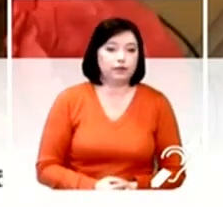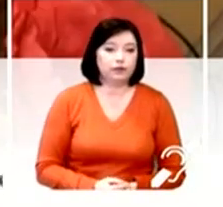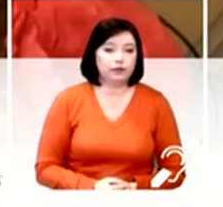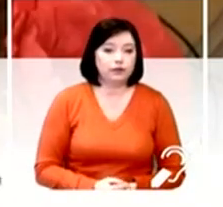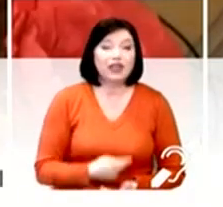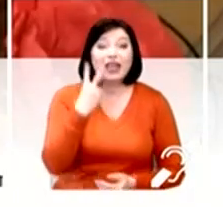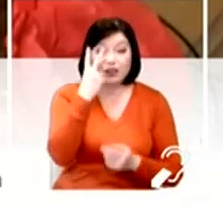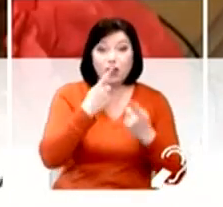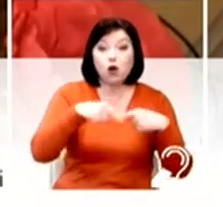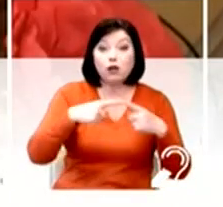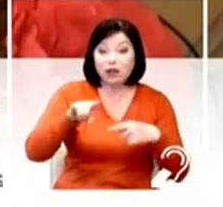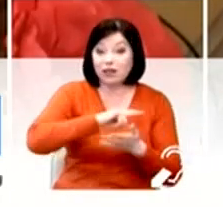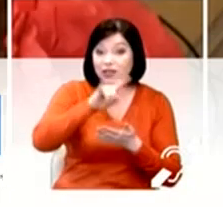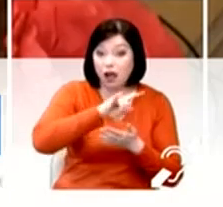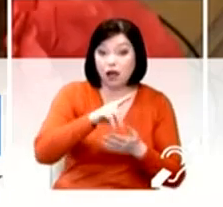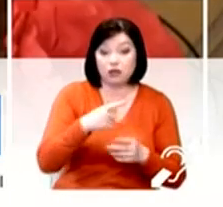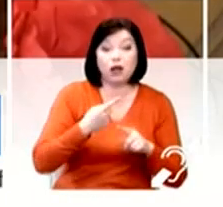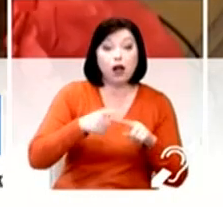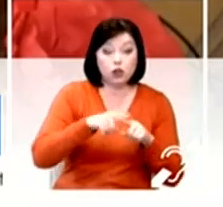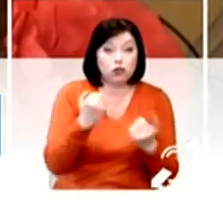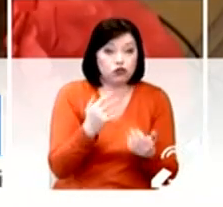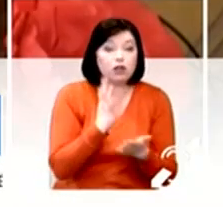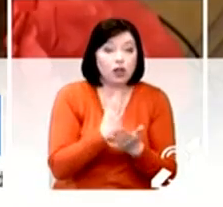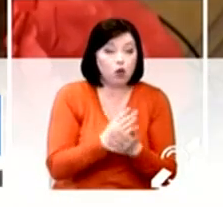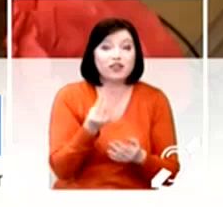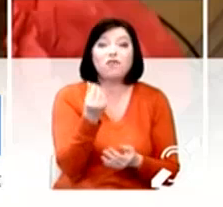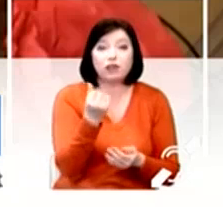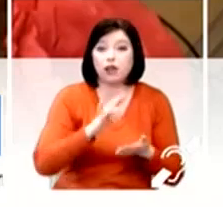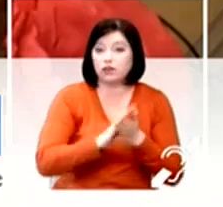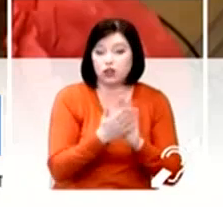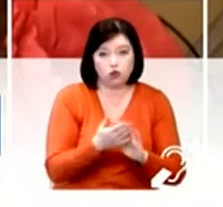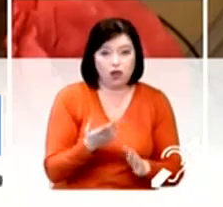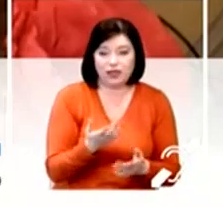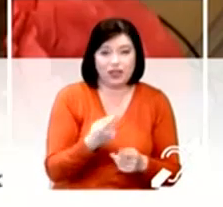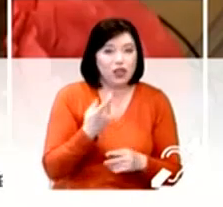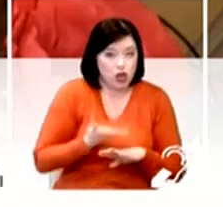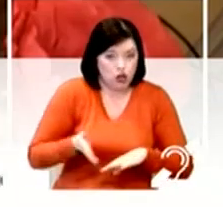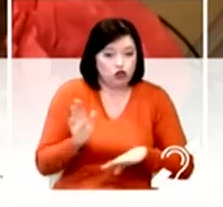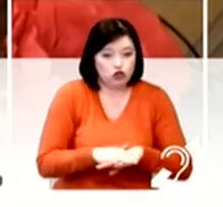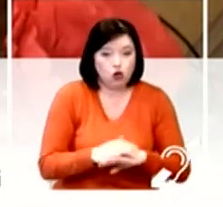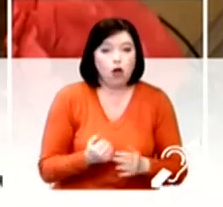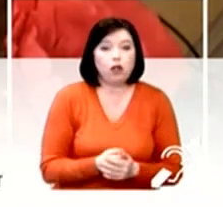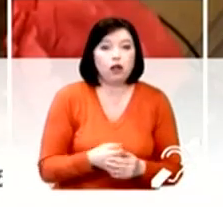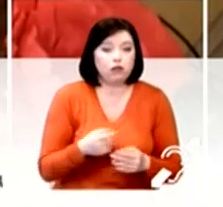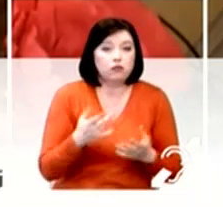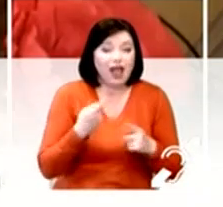La două companii care acum este într-o situație financiară dificilă este rezultatul